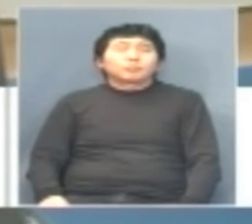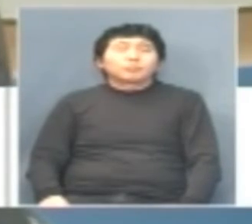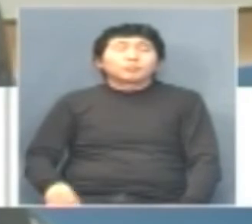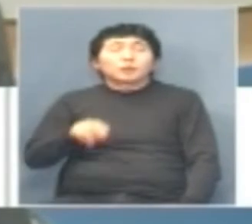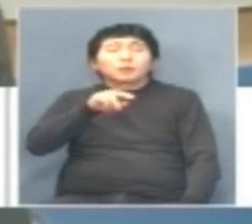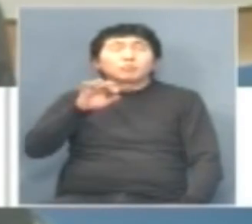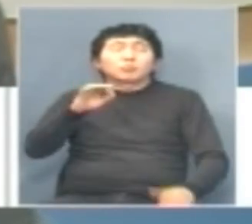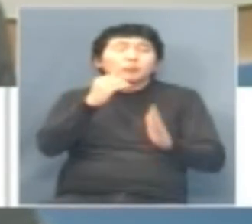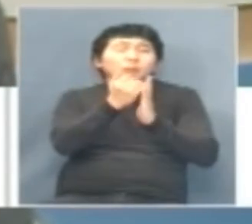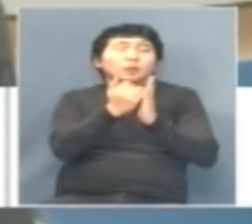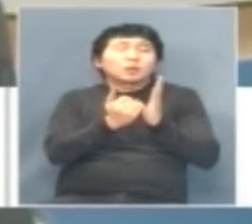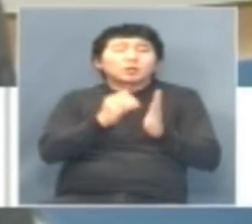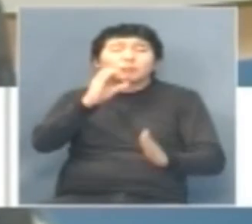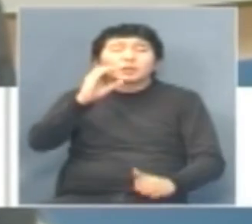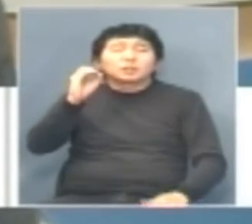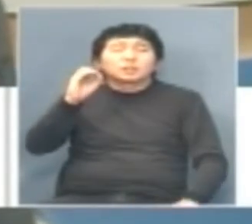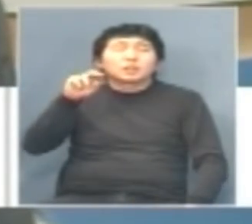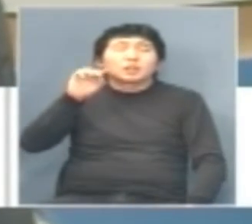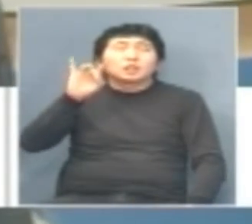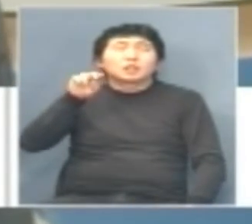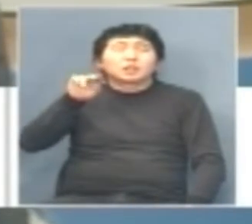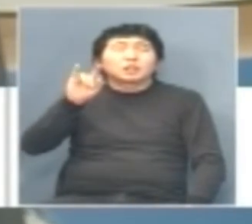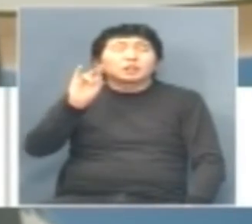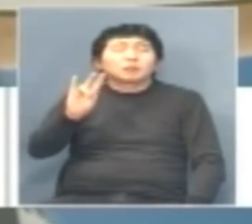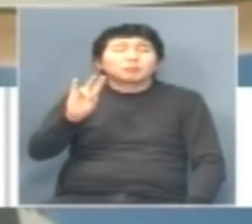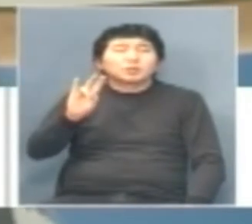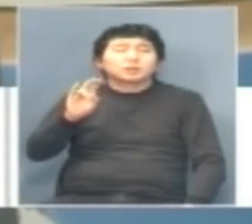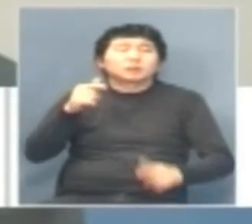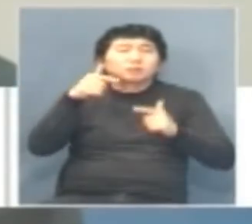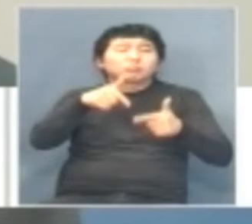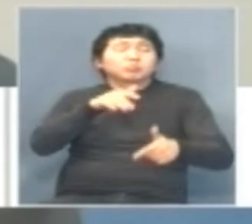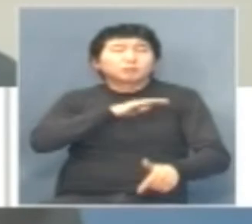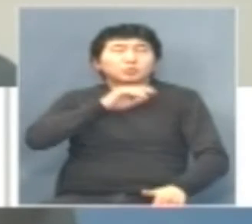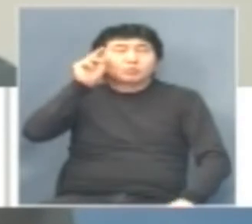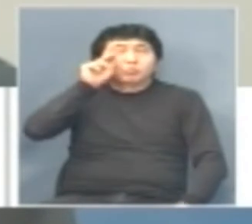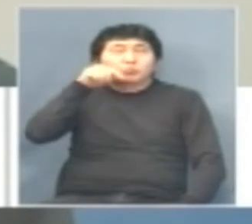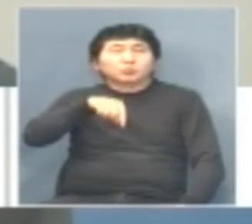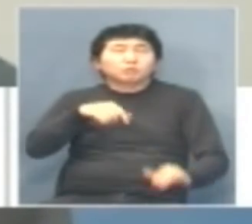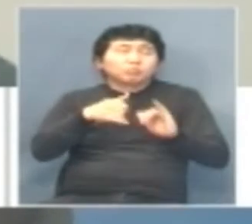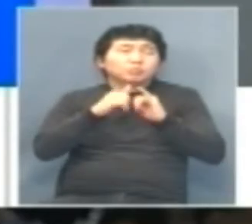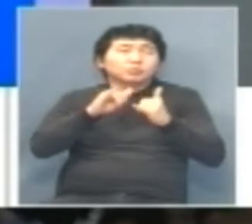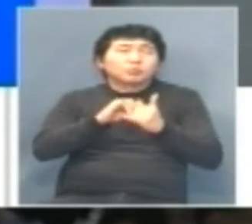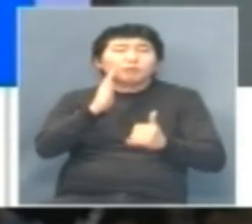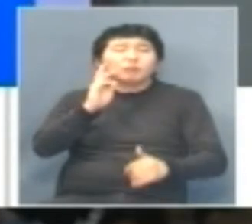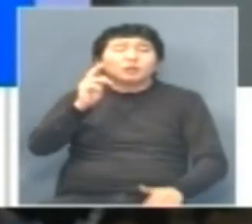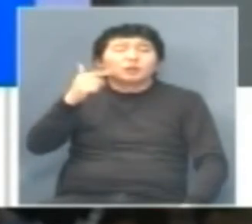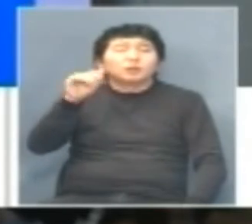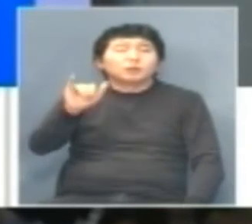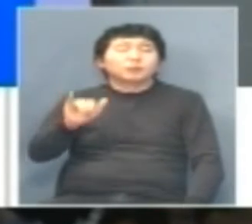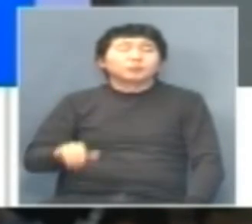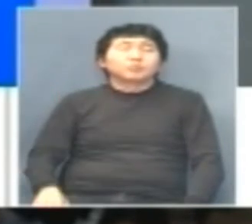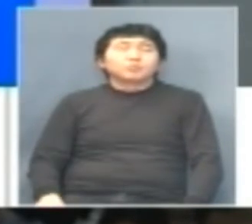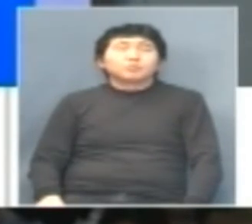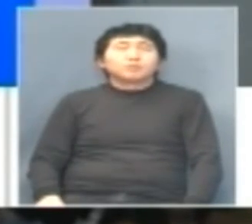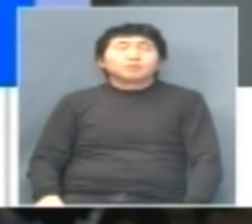бойынша Сәрсен Аманжолов атындағы Шығыс Қазақстан мемлекеттік университетіне түстім. Бұл жеңісімді университетіме арнаймын. Атаулы мерекелерге